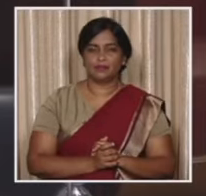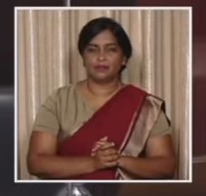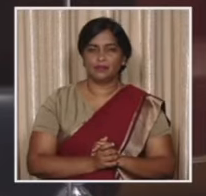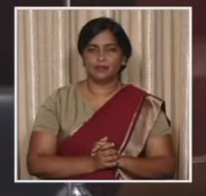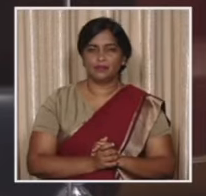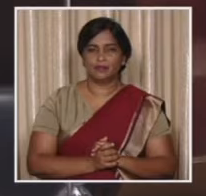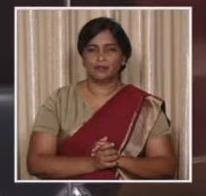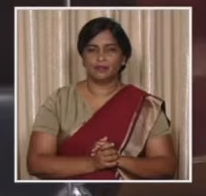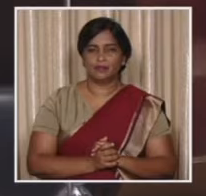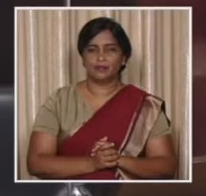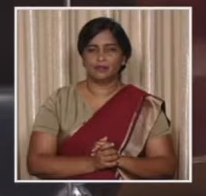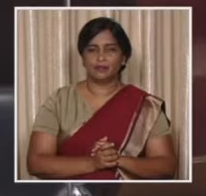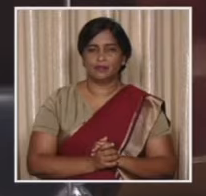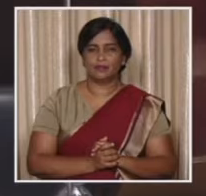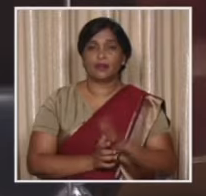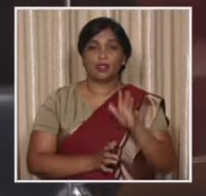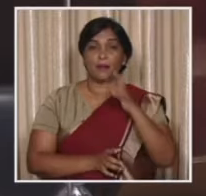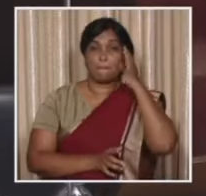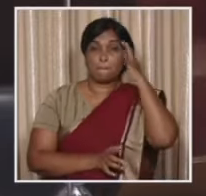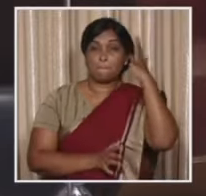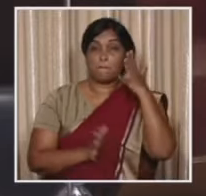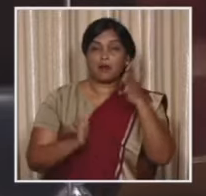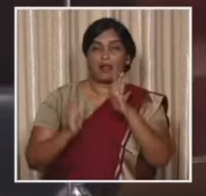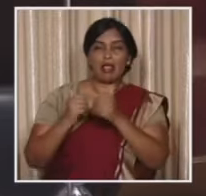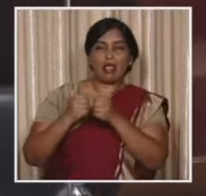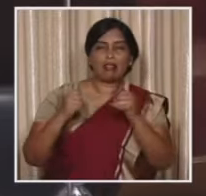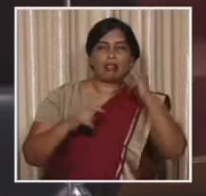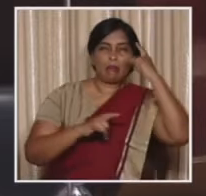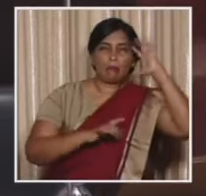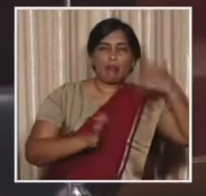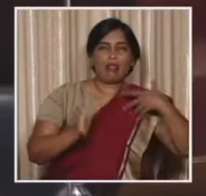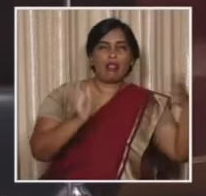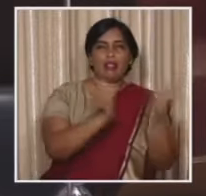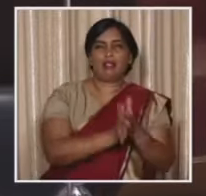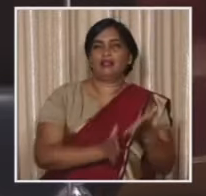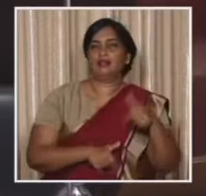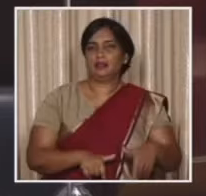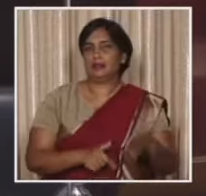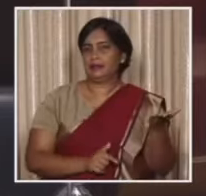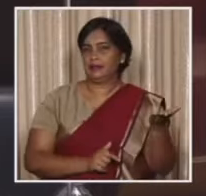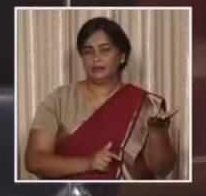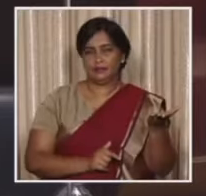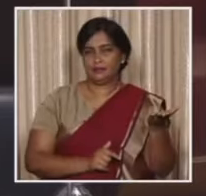Dan panitia angin ayat pula balian dekat apa asyikkan.